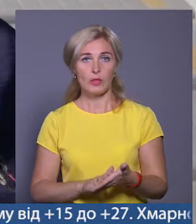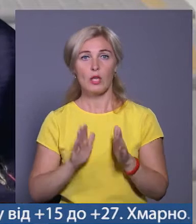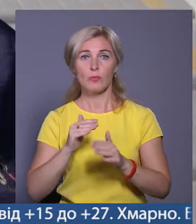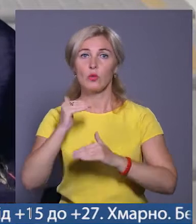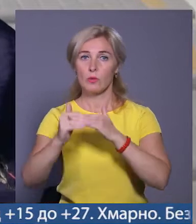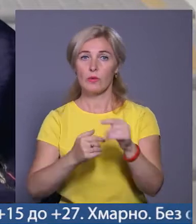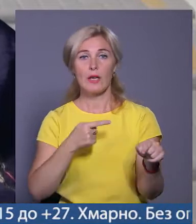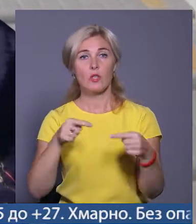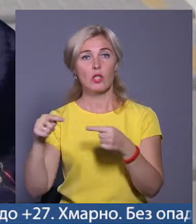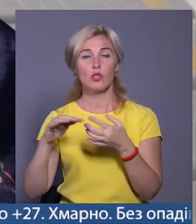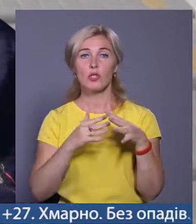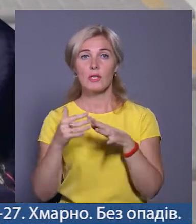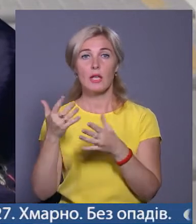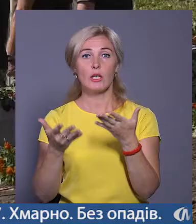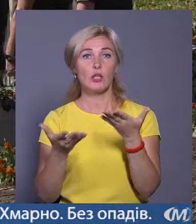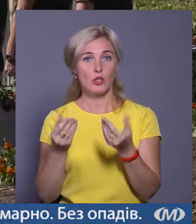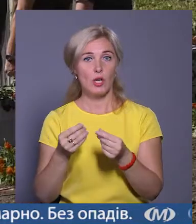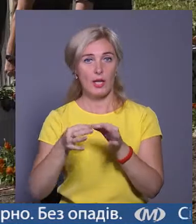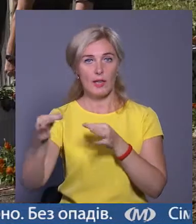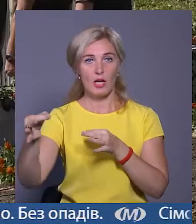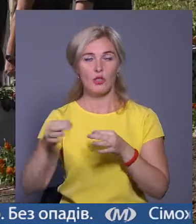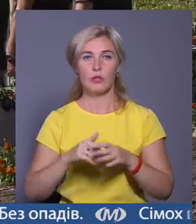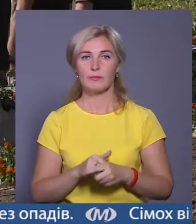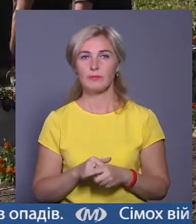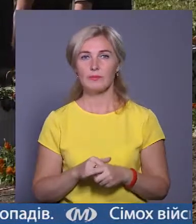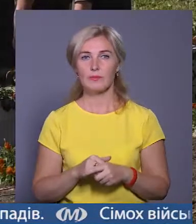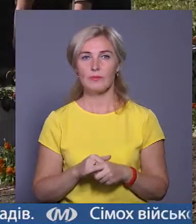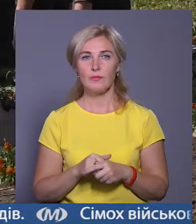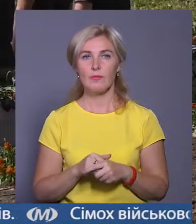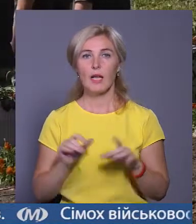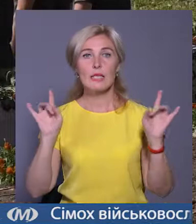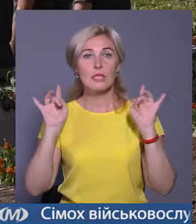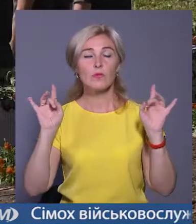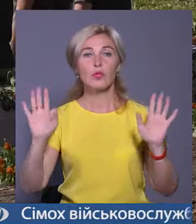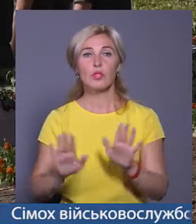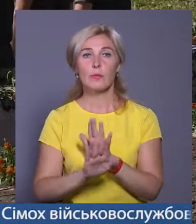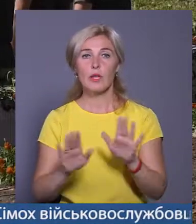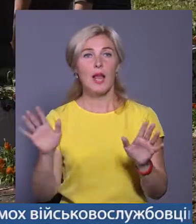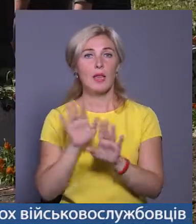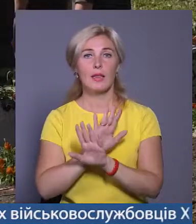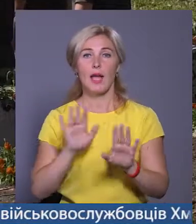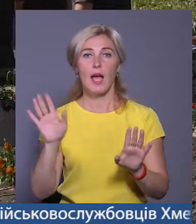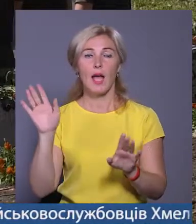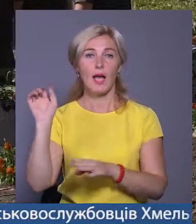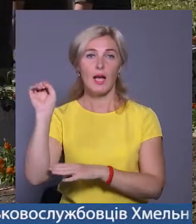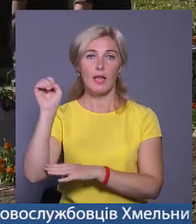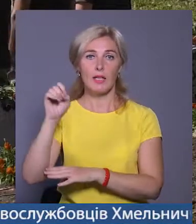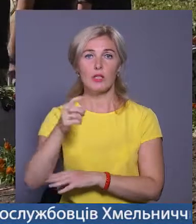крокувати і в інші села, які ще є далі. Не хилися червона